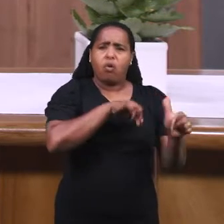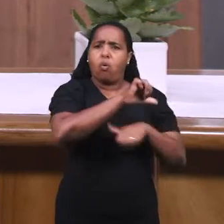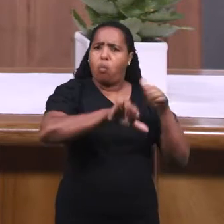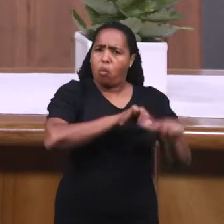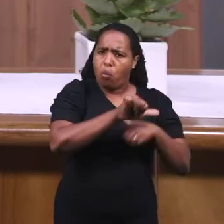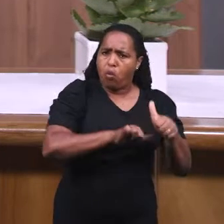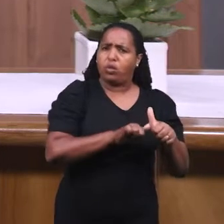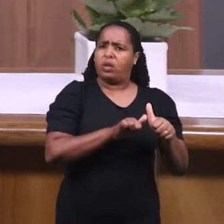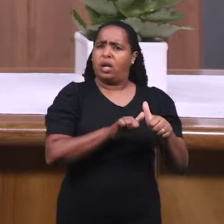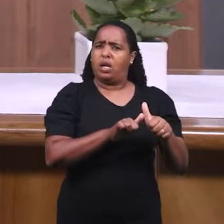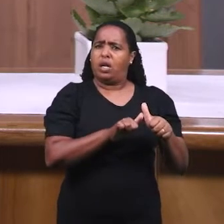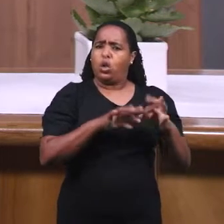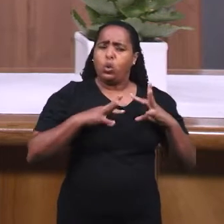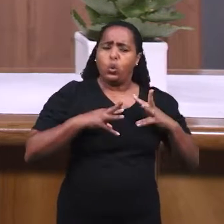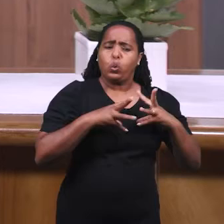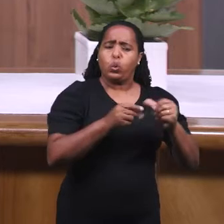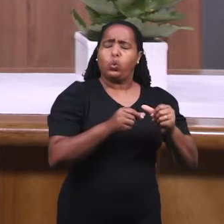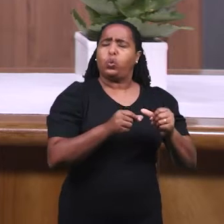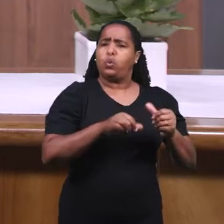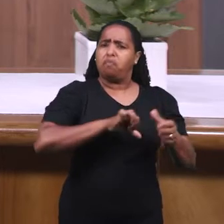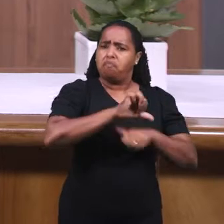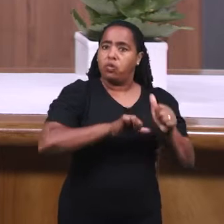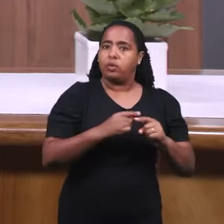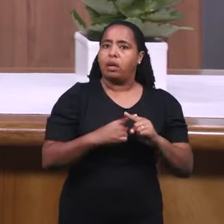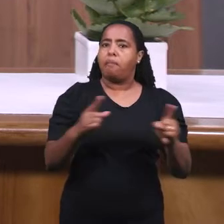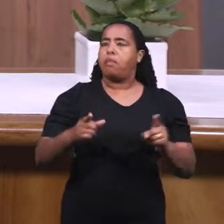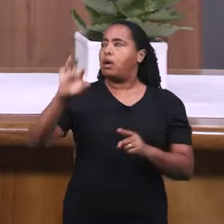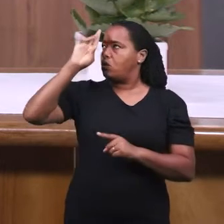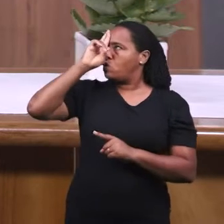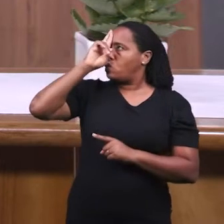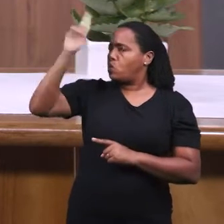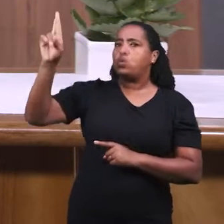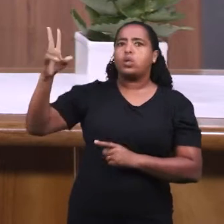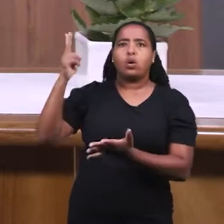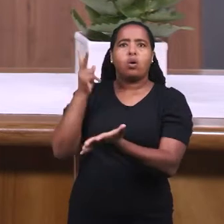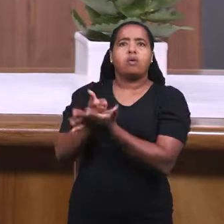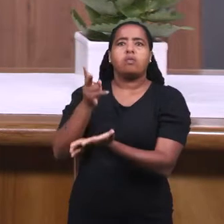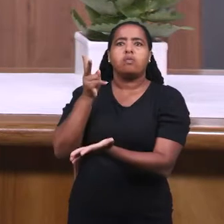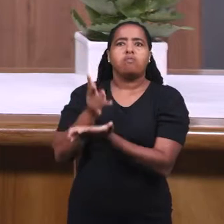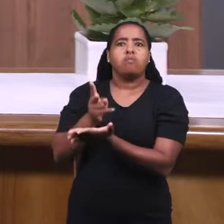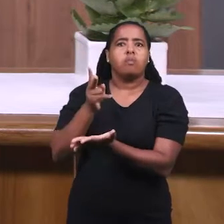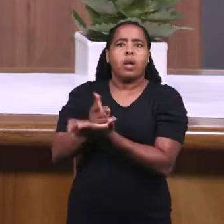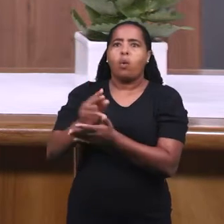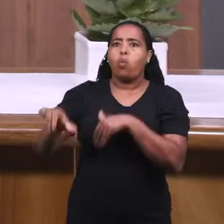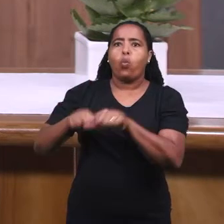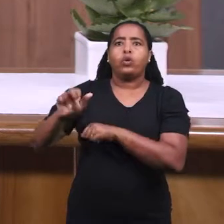Испытания изменяются, диагноз меняется, но Ты, Господь, не меняешься, Ты все тот же.